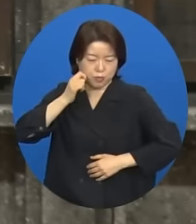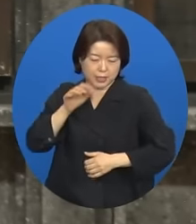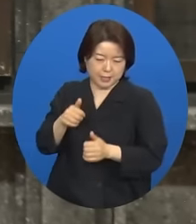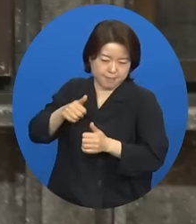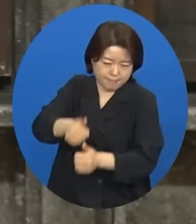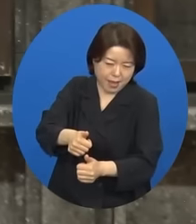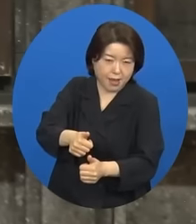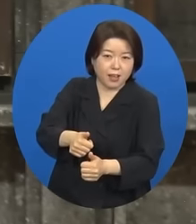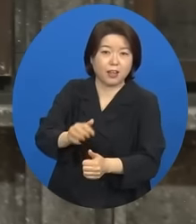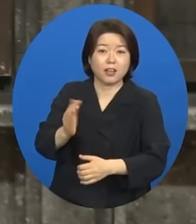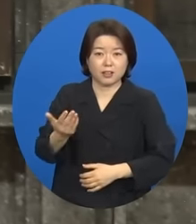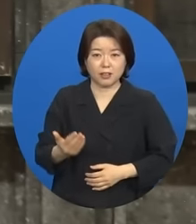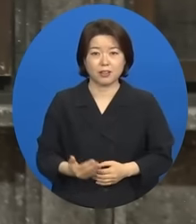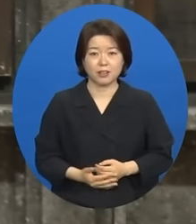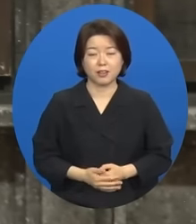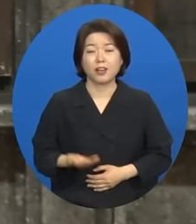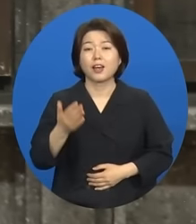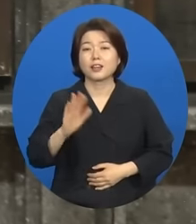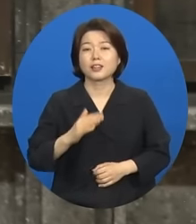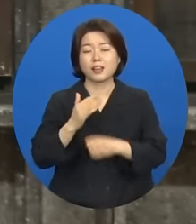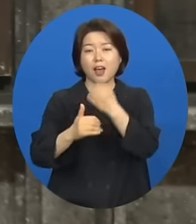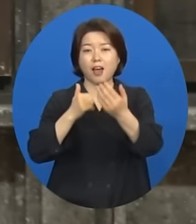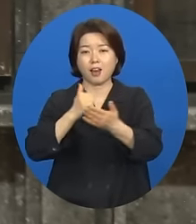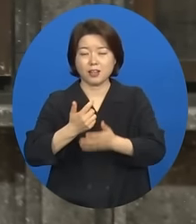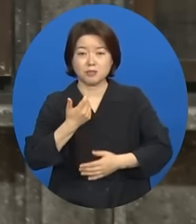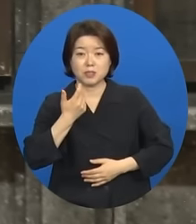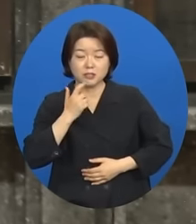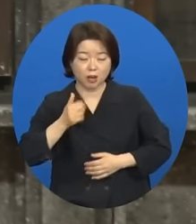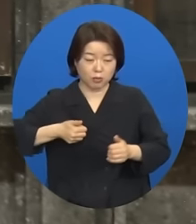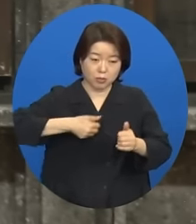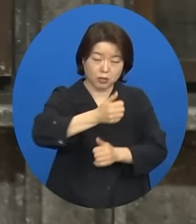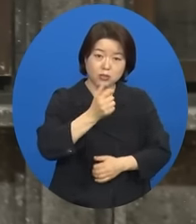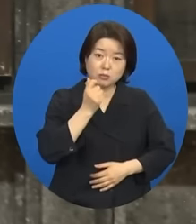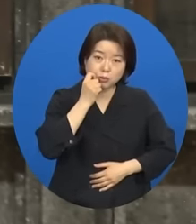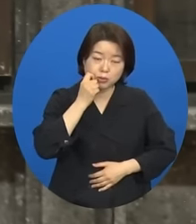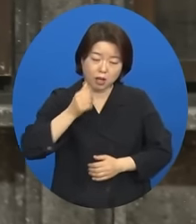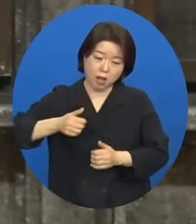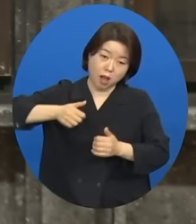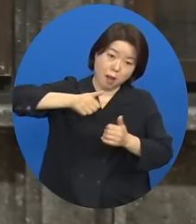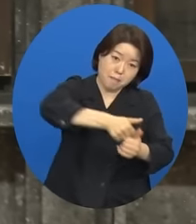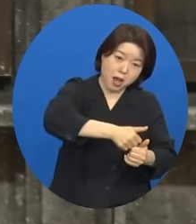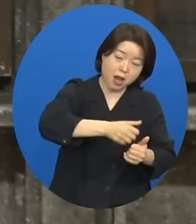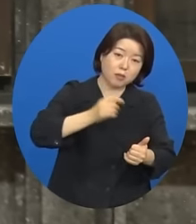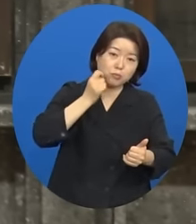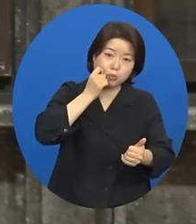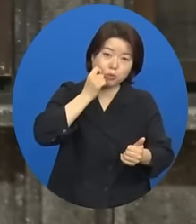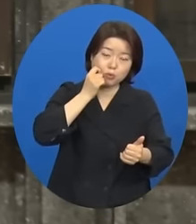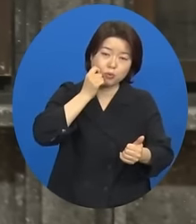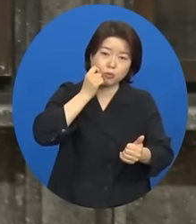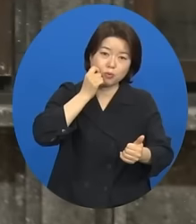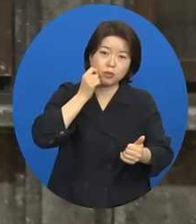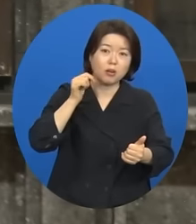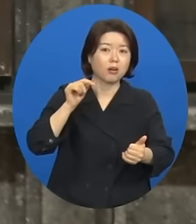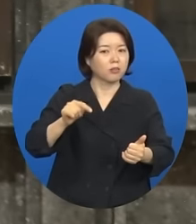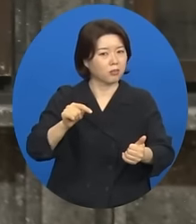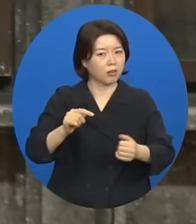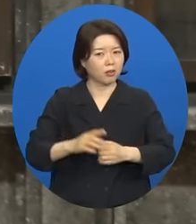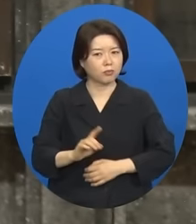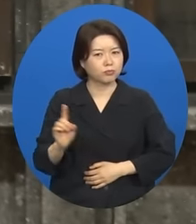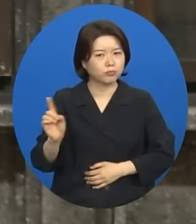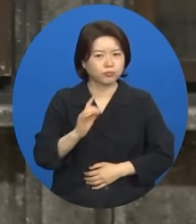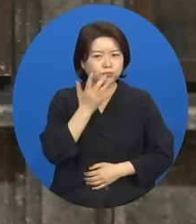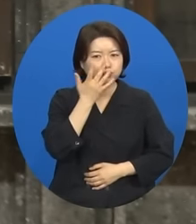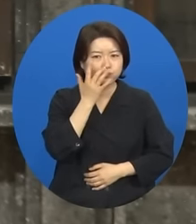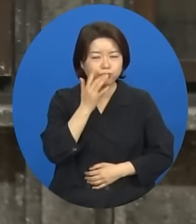하는 것이죠. 그런데 하나님이 야곱을 이기지 못했다, 제압하지 못했다라는 거예요. 이게 도대체 무슨 말이냐는